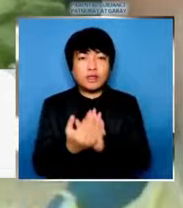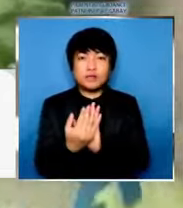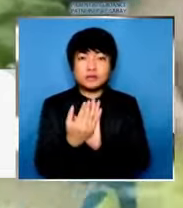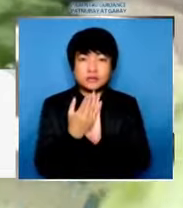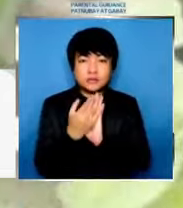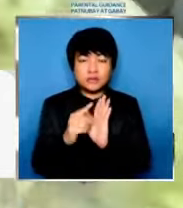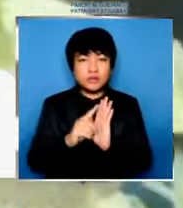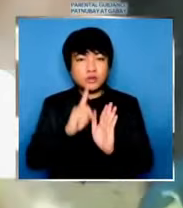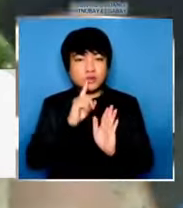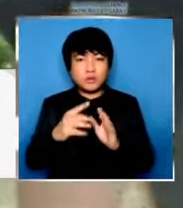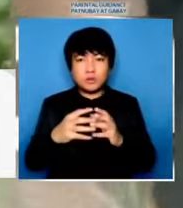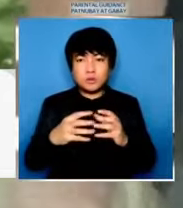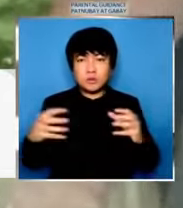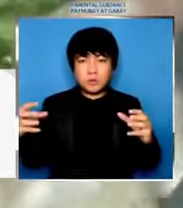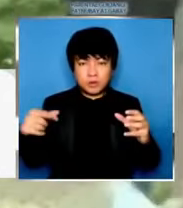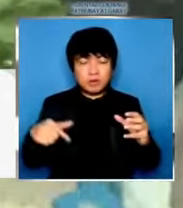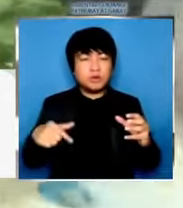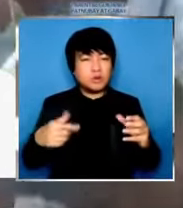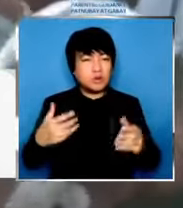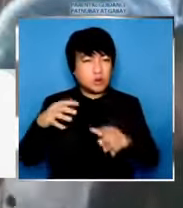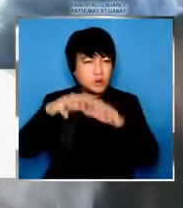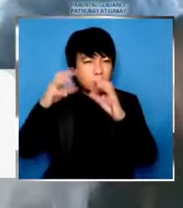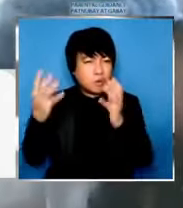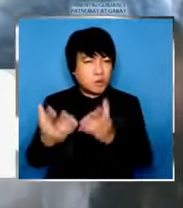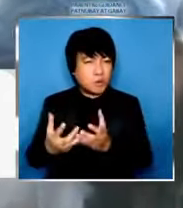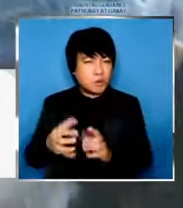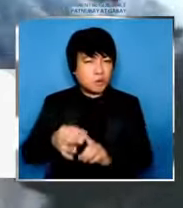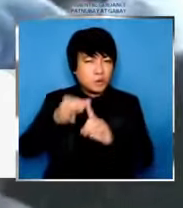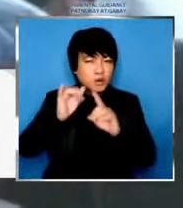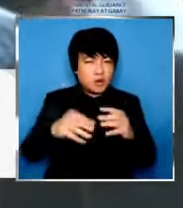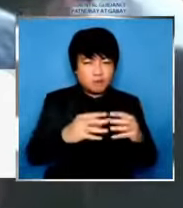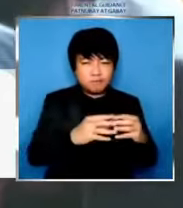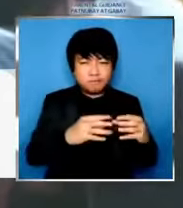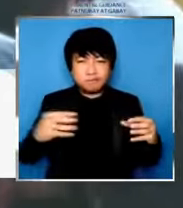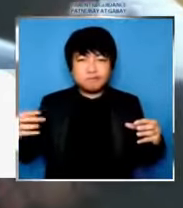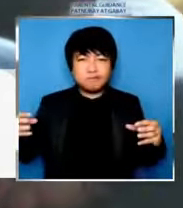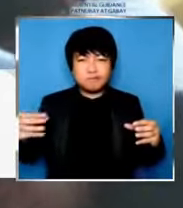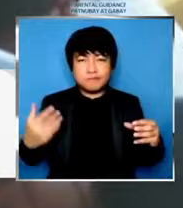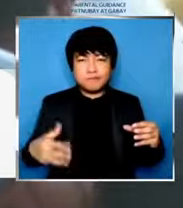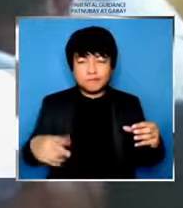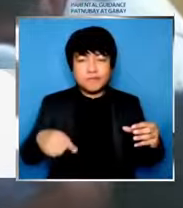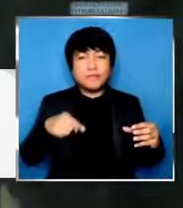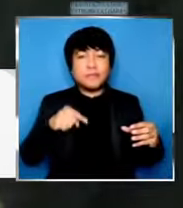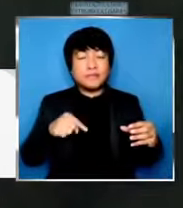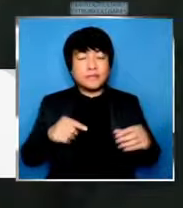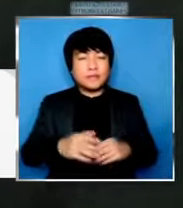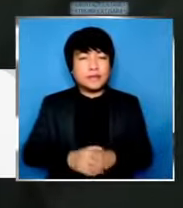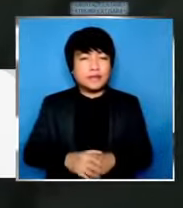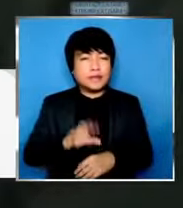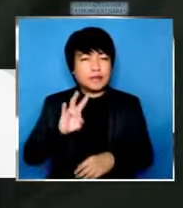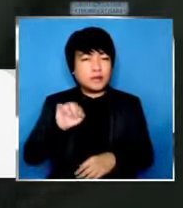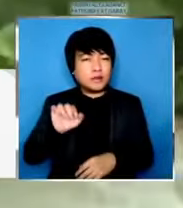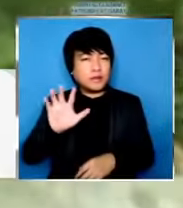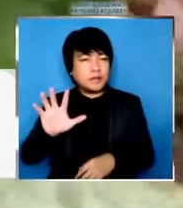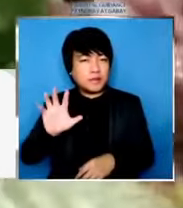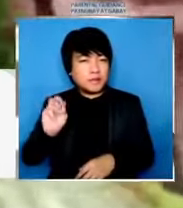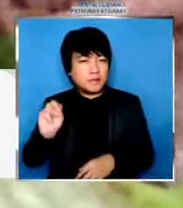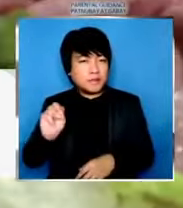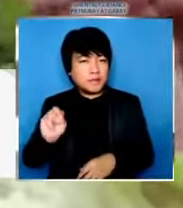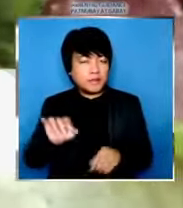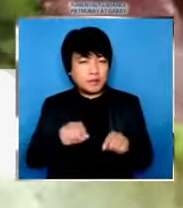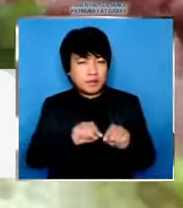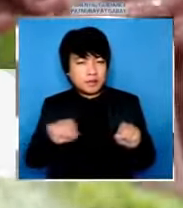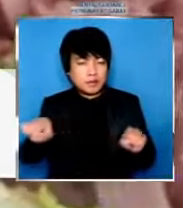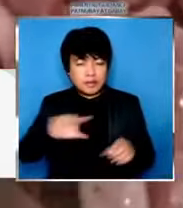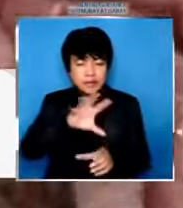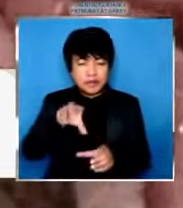torta sandwich in the world. Halos 100 kusinero ang naghanda ng torta sandwich na yan may 75 meters na haba. Siksik yan sa karne, gulay